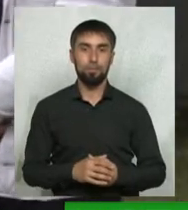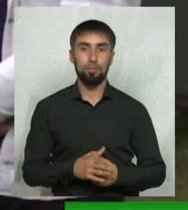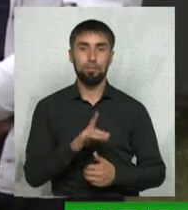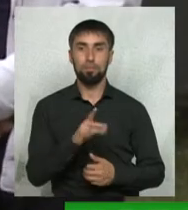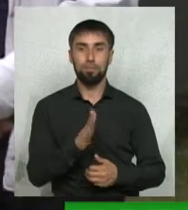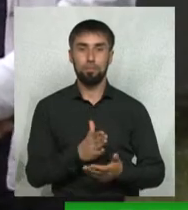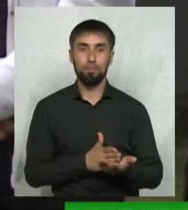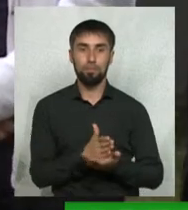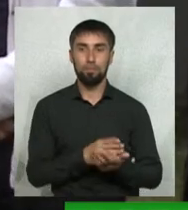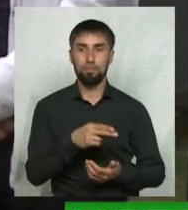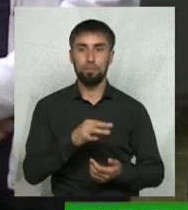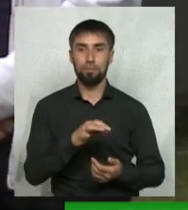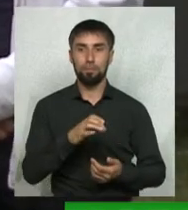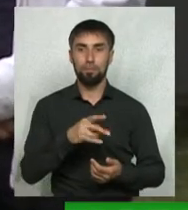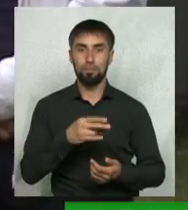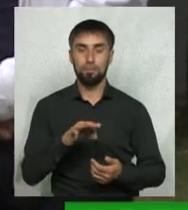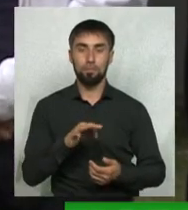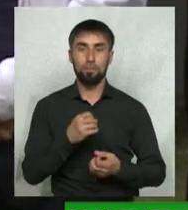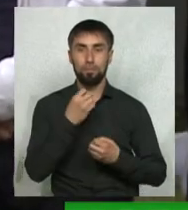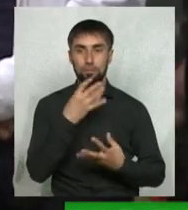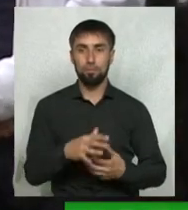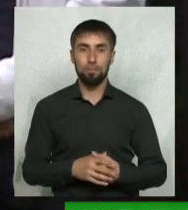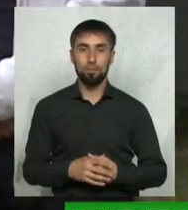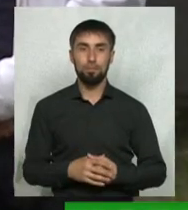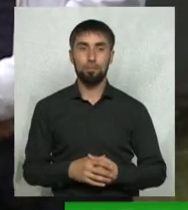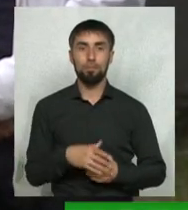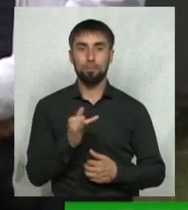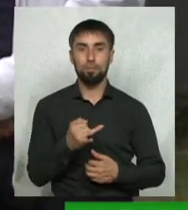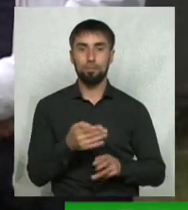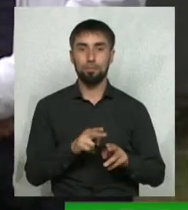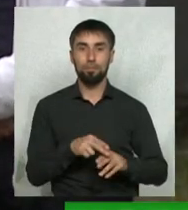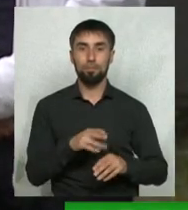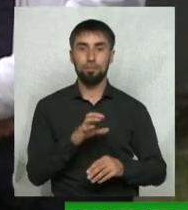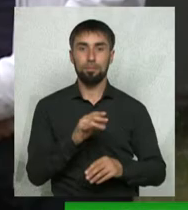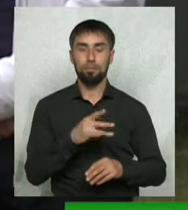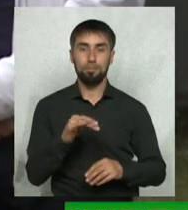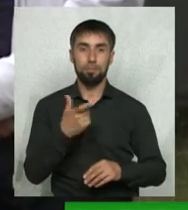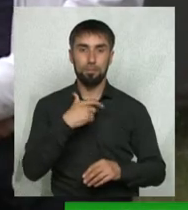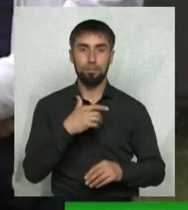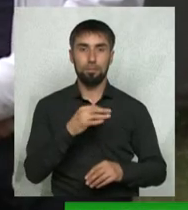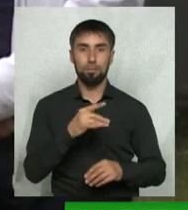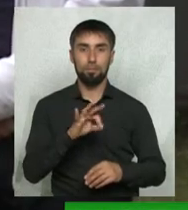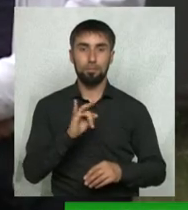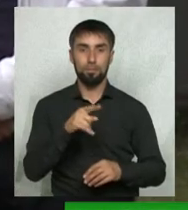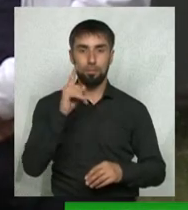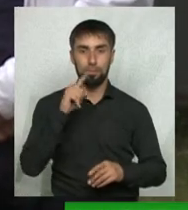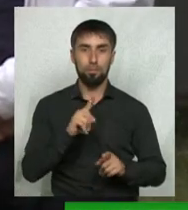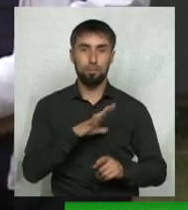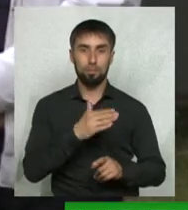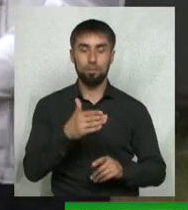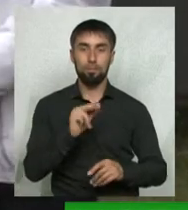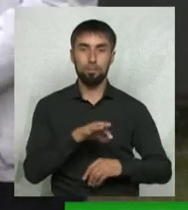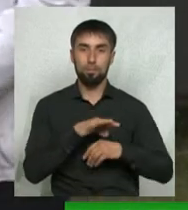будете служить достойно, хорошо, ведите себя достойно. Помните, что вас провожают,